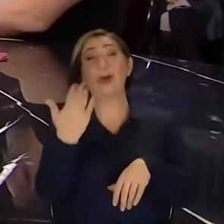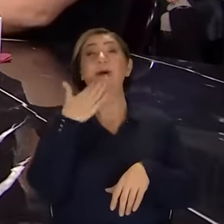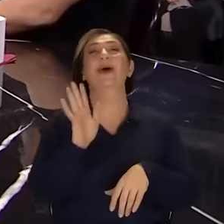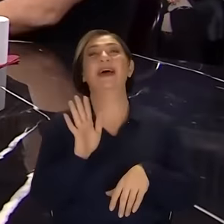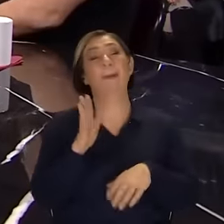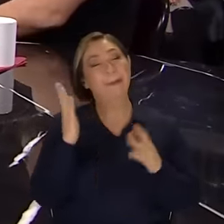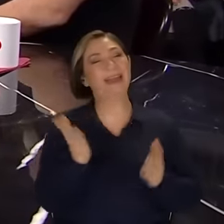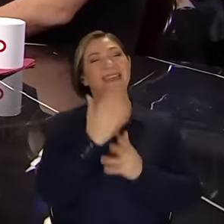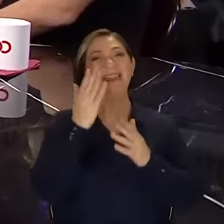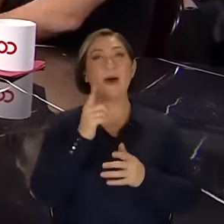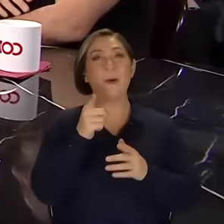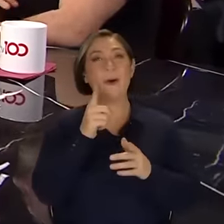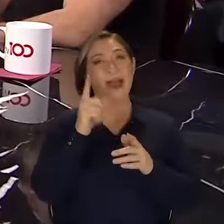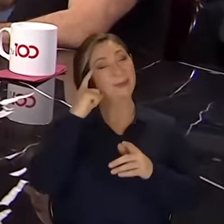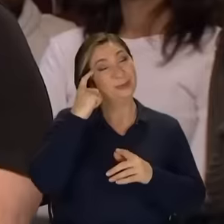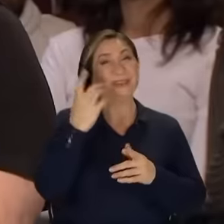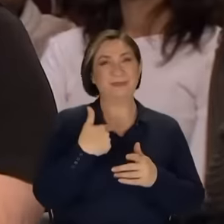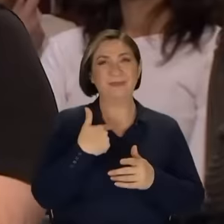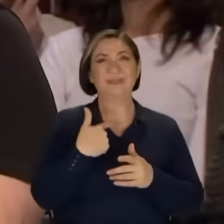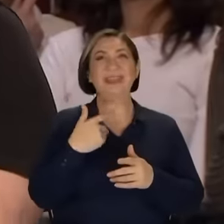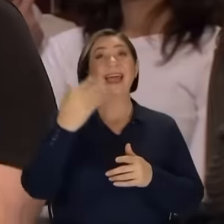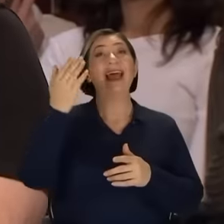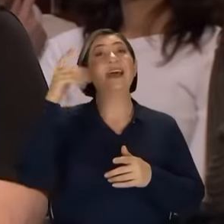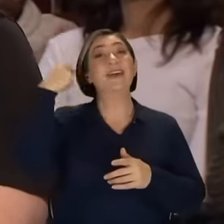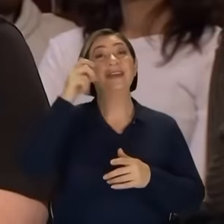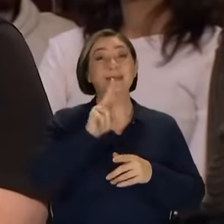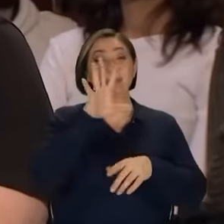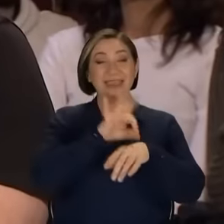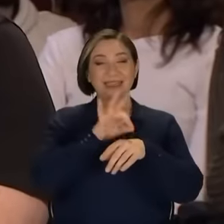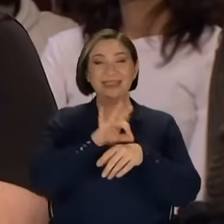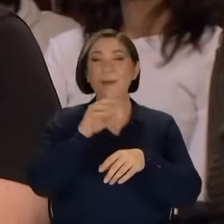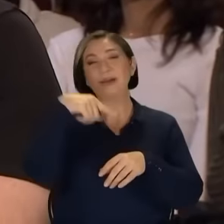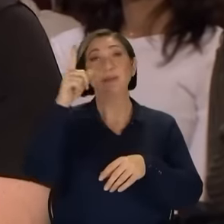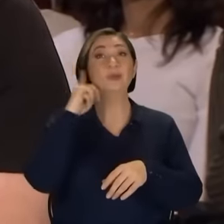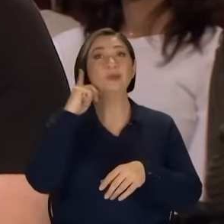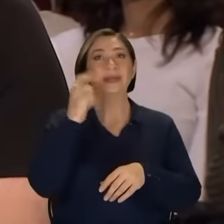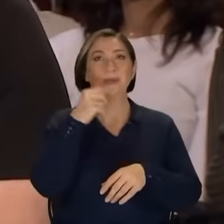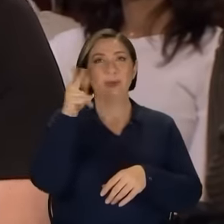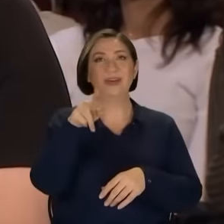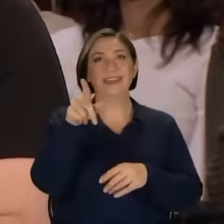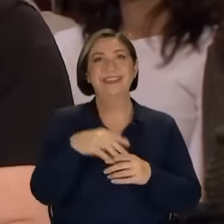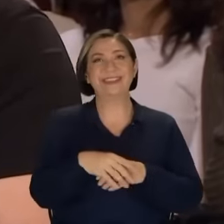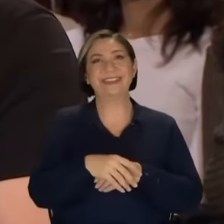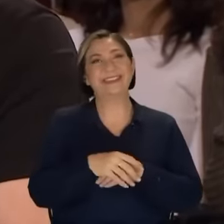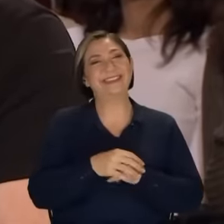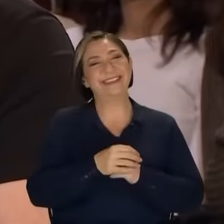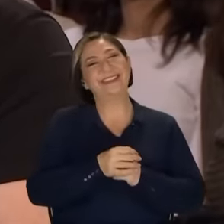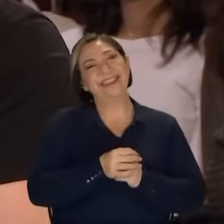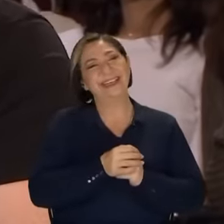bari dedim hani oraya yorayım falan. Russell Crowe'un filminde de 75 dakikada ölüyordum.